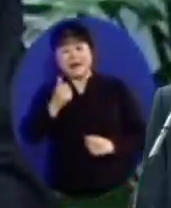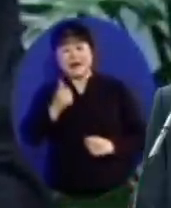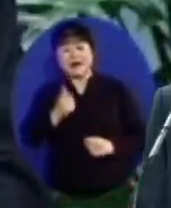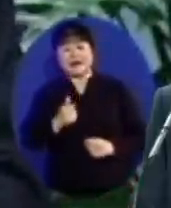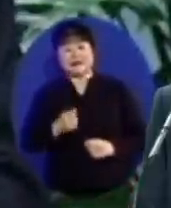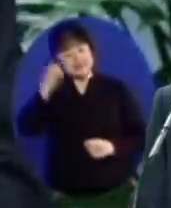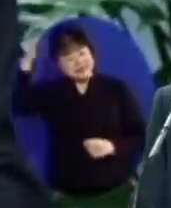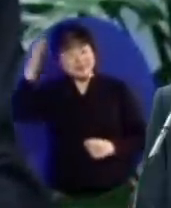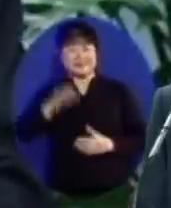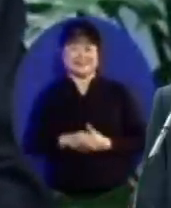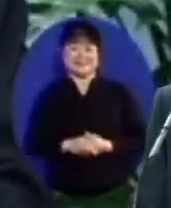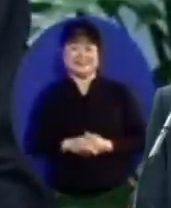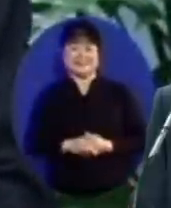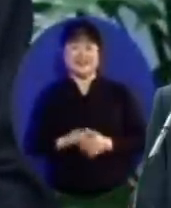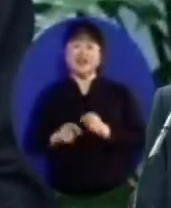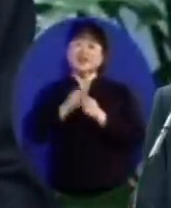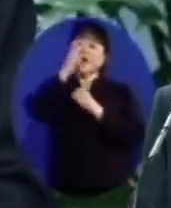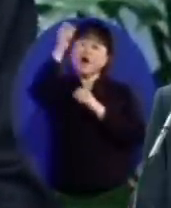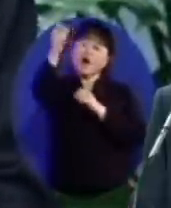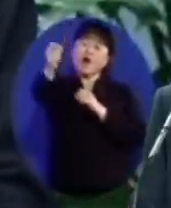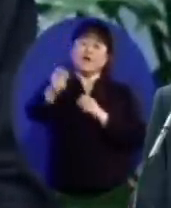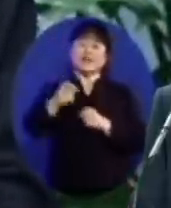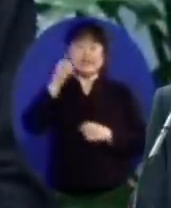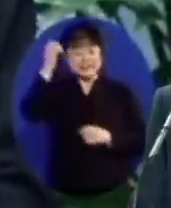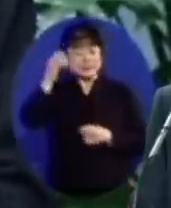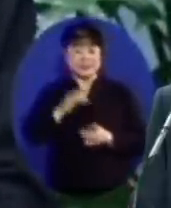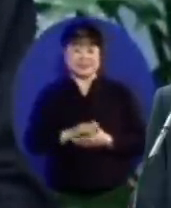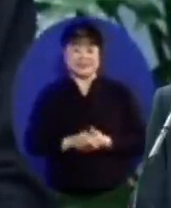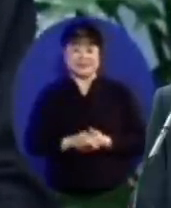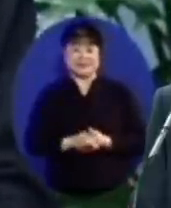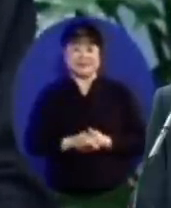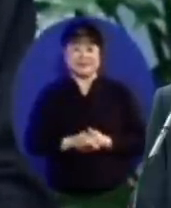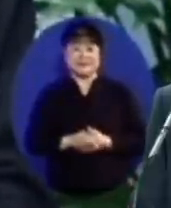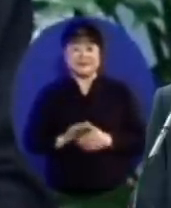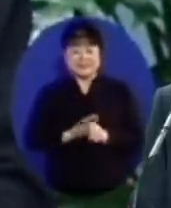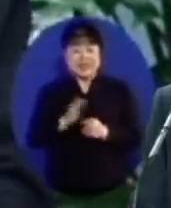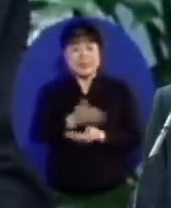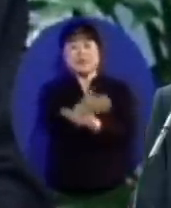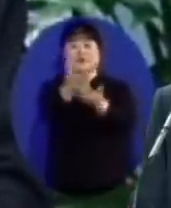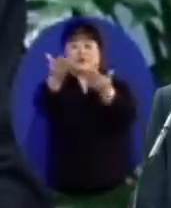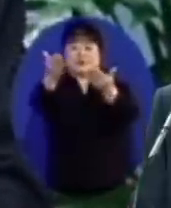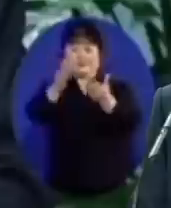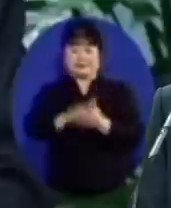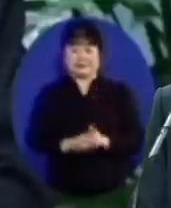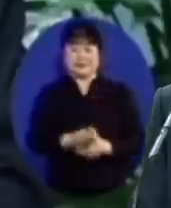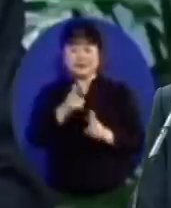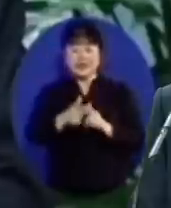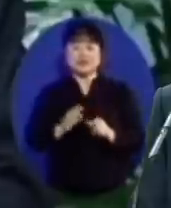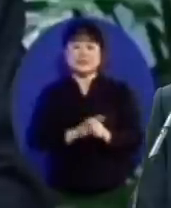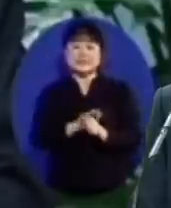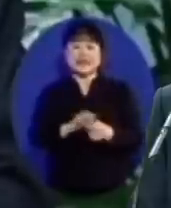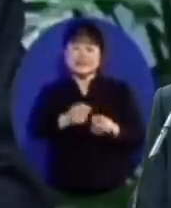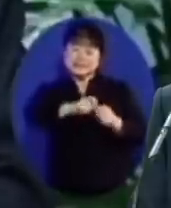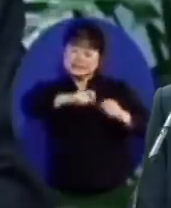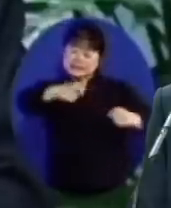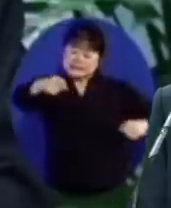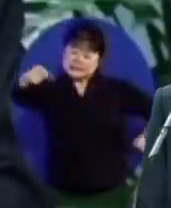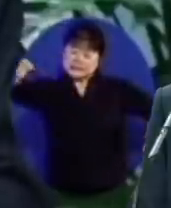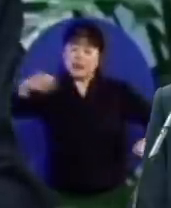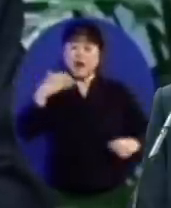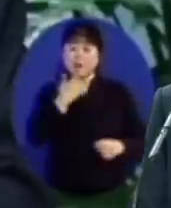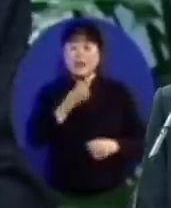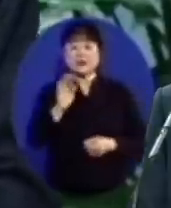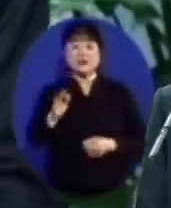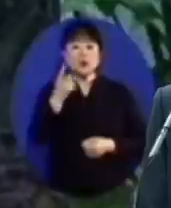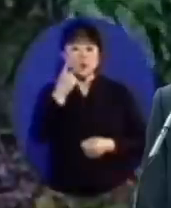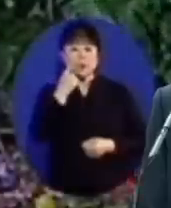곧장 잊어버리는, 영원히 잊어버리지 않고 사랑을 베풀어 주시는 예수님의 사랑은 길고 깁니다. 베드로 후서